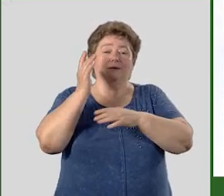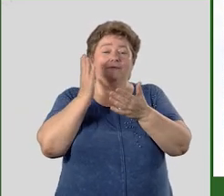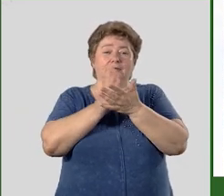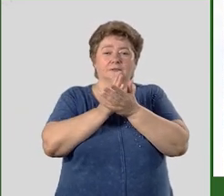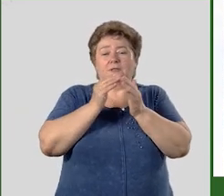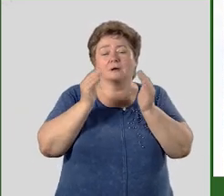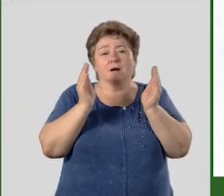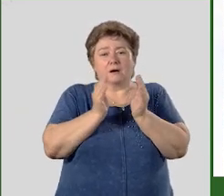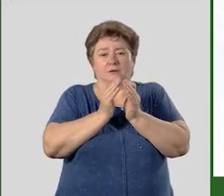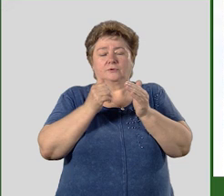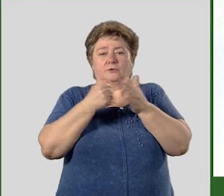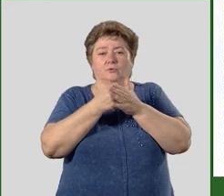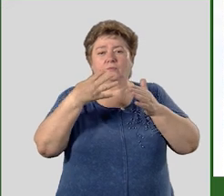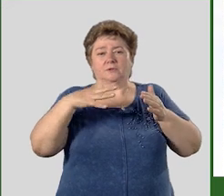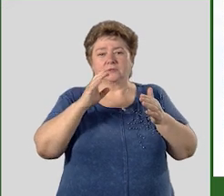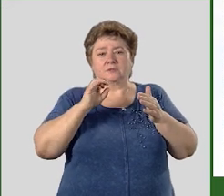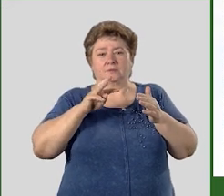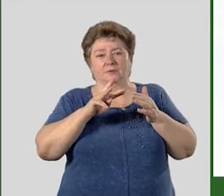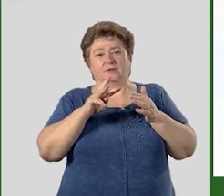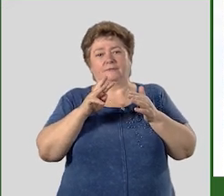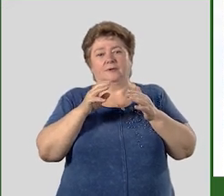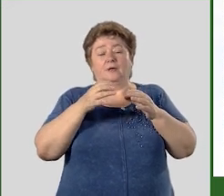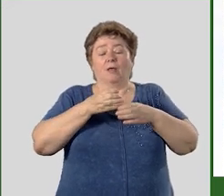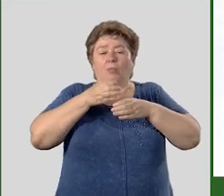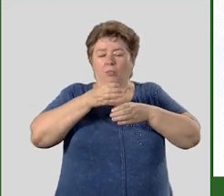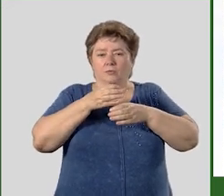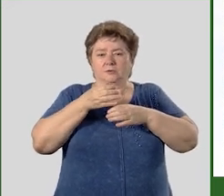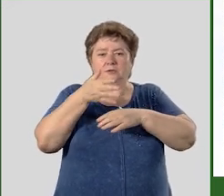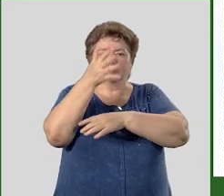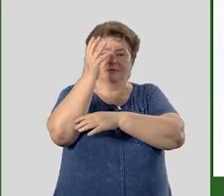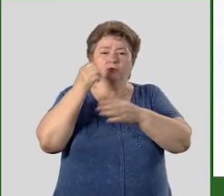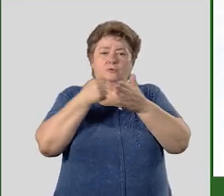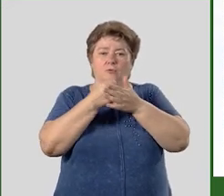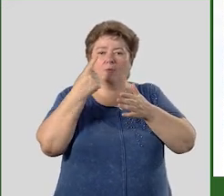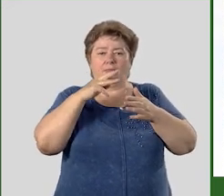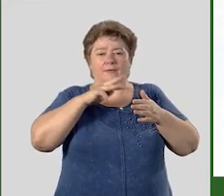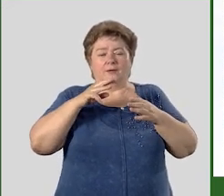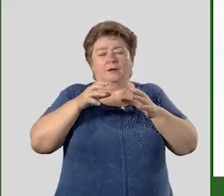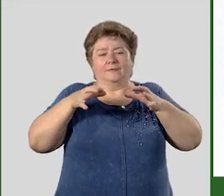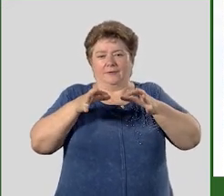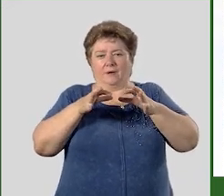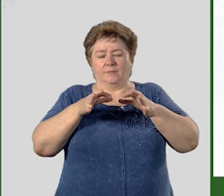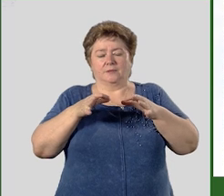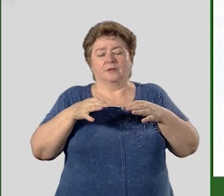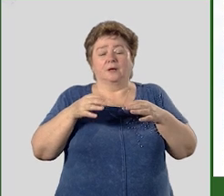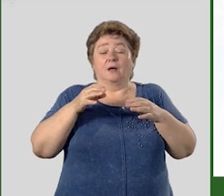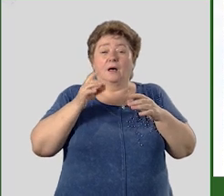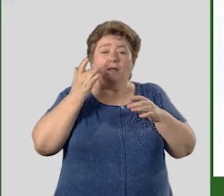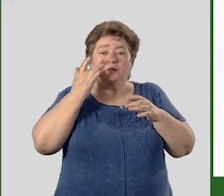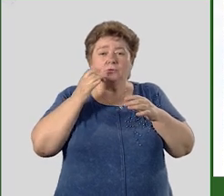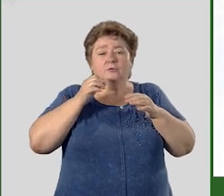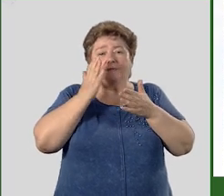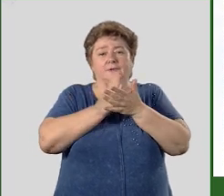имеет короткий, до 50 сантиметров, и толстый ствол до 1 метра в диаметре, от